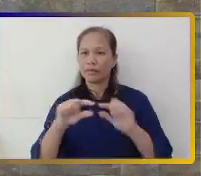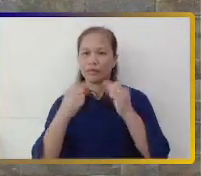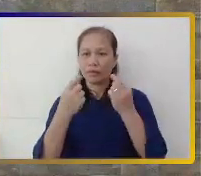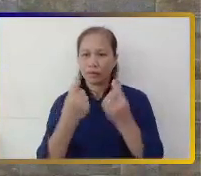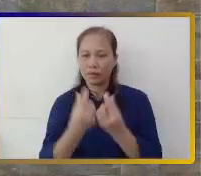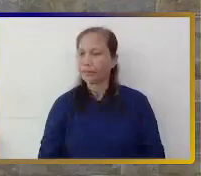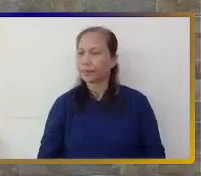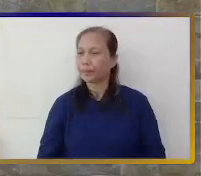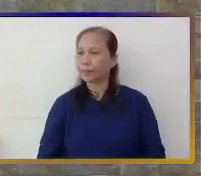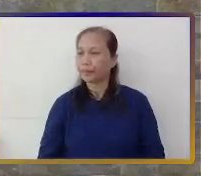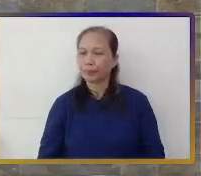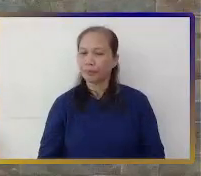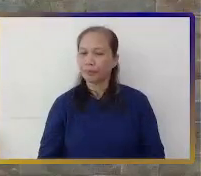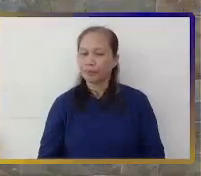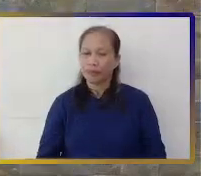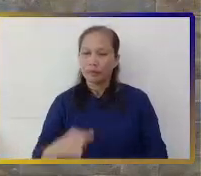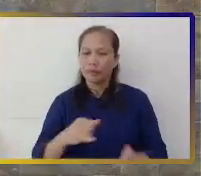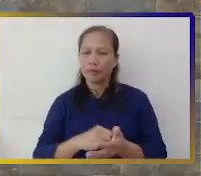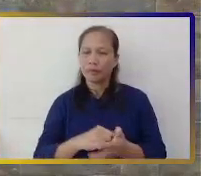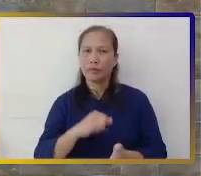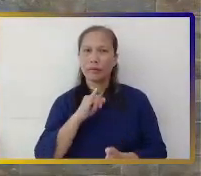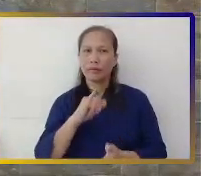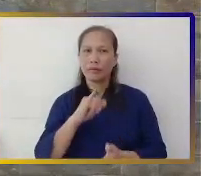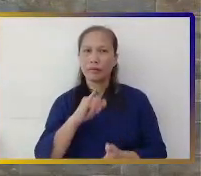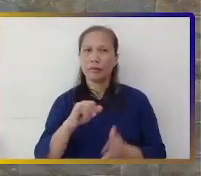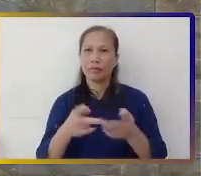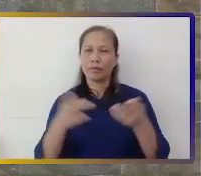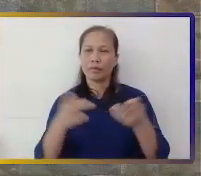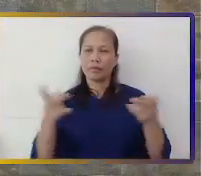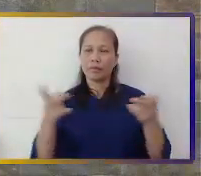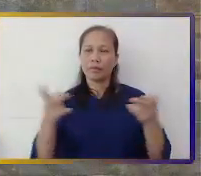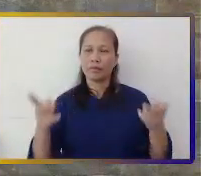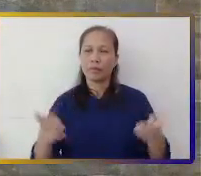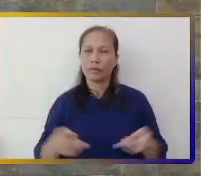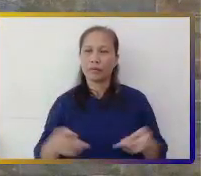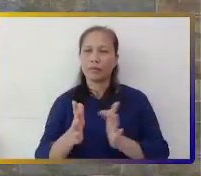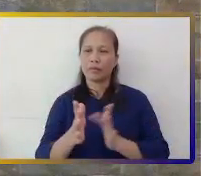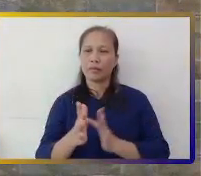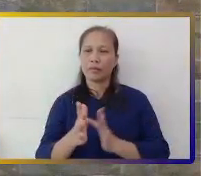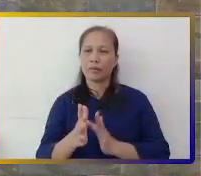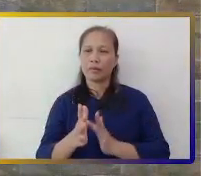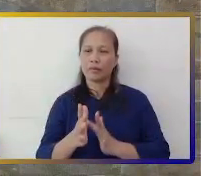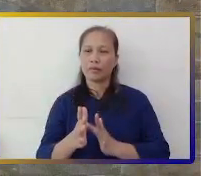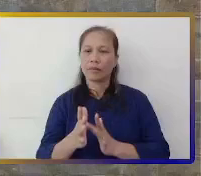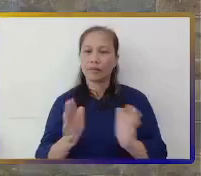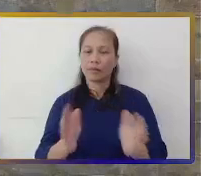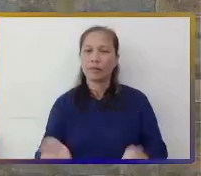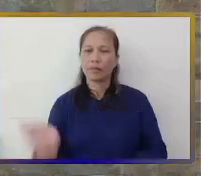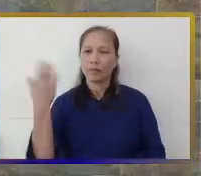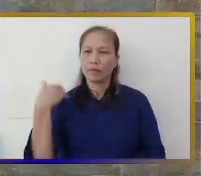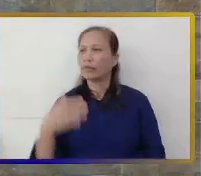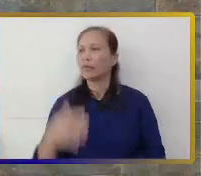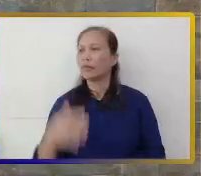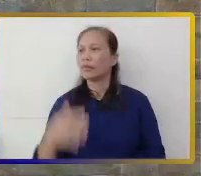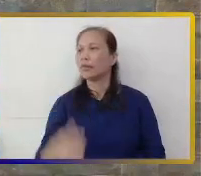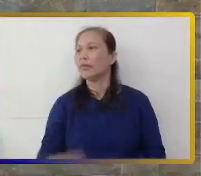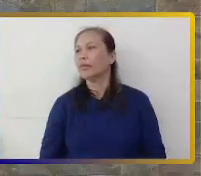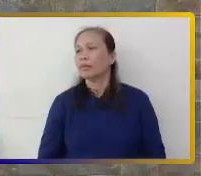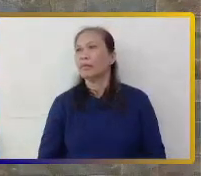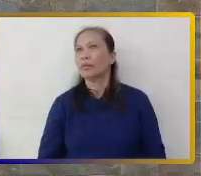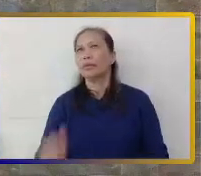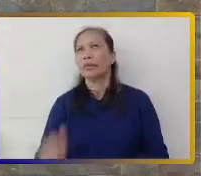balwarte n ito lugar nila ito in fact makikita po natin mga kapatid isa sa mga